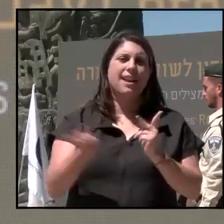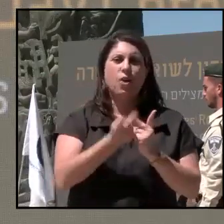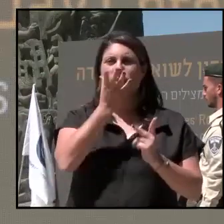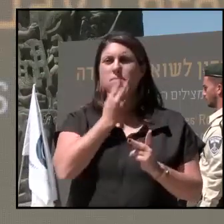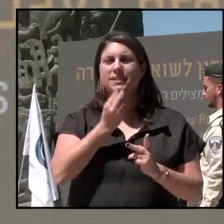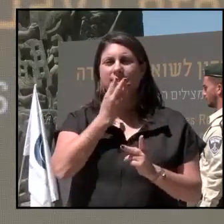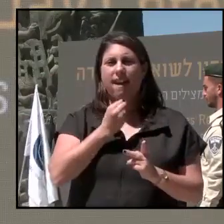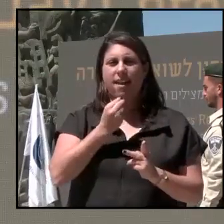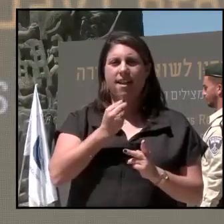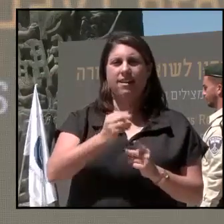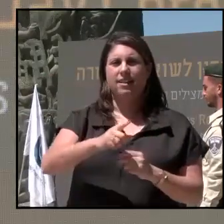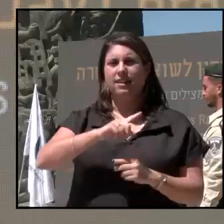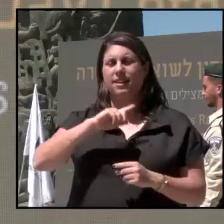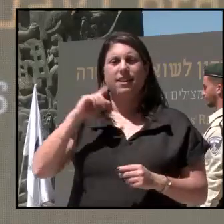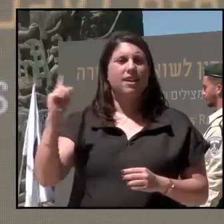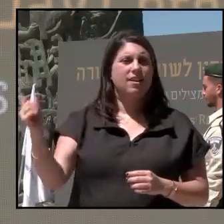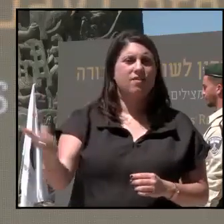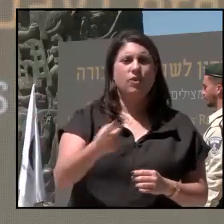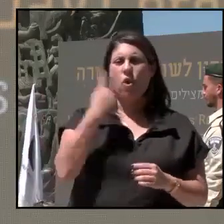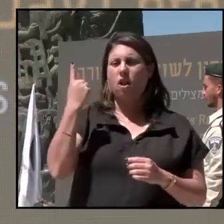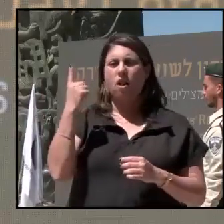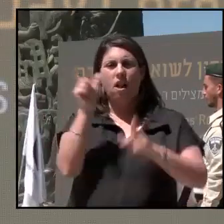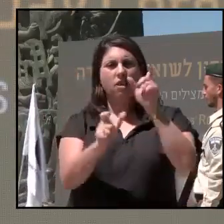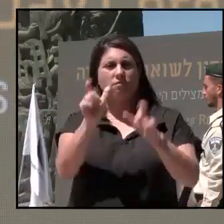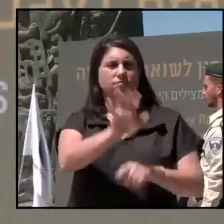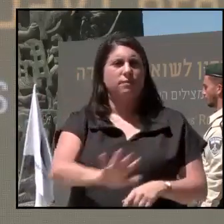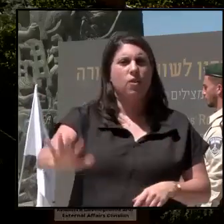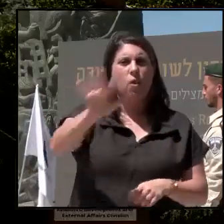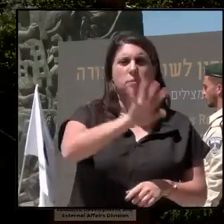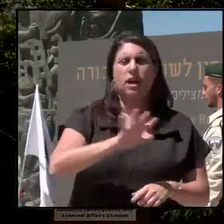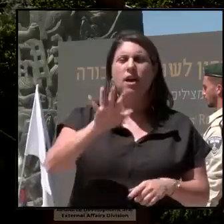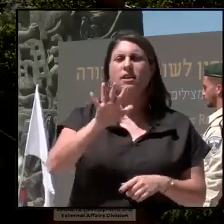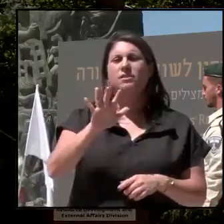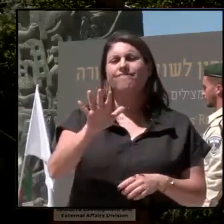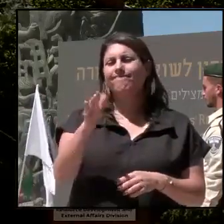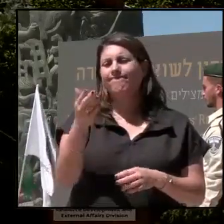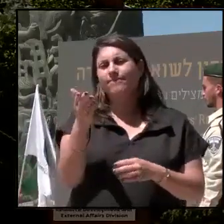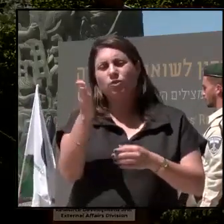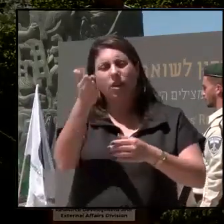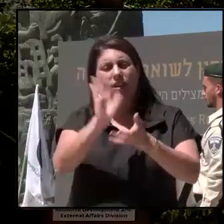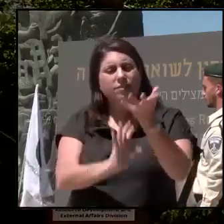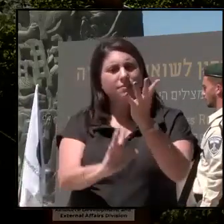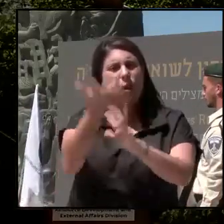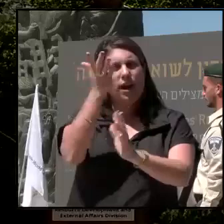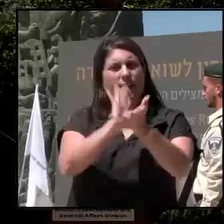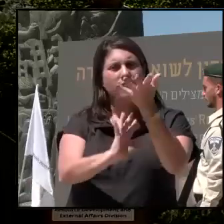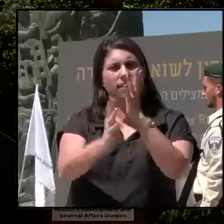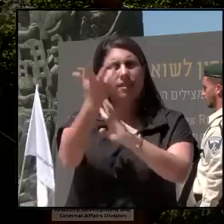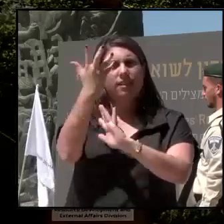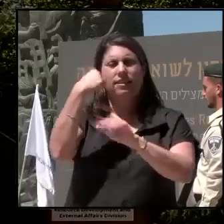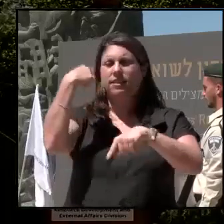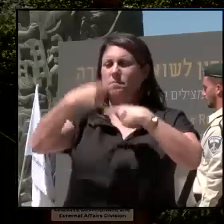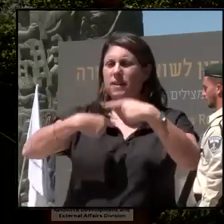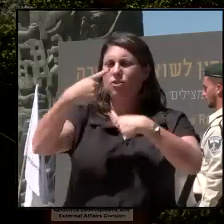בישראל בגולת אירופה, שהוא עלו על מוקד